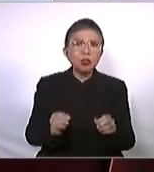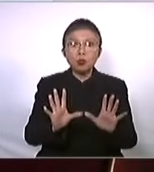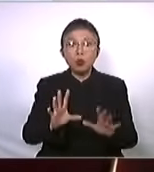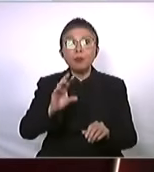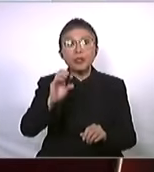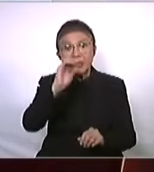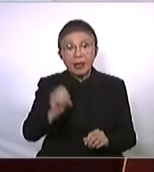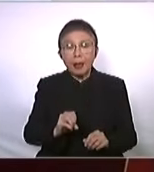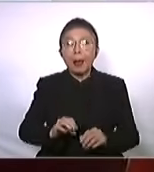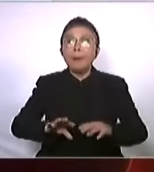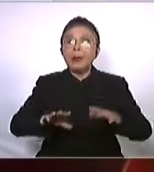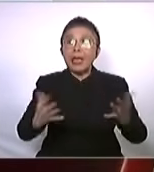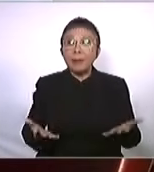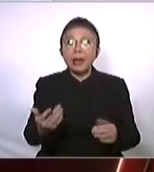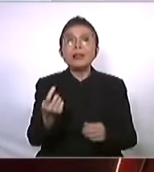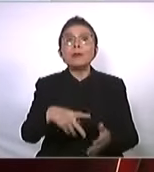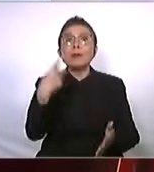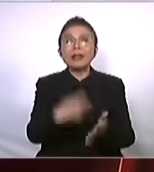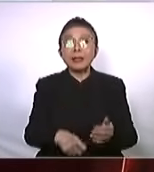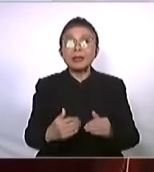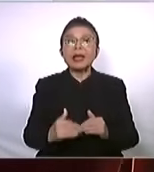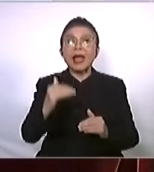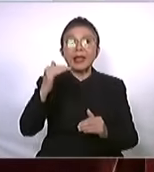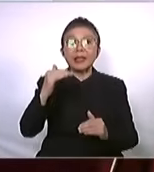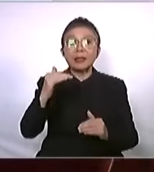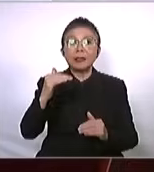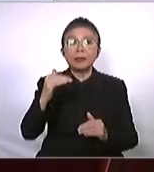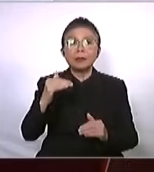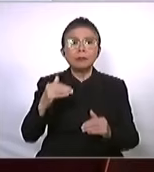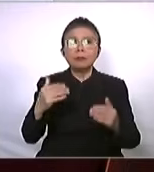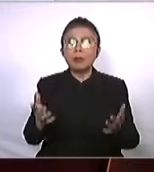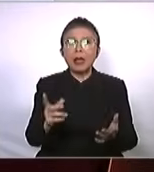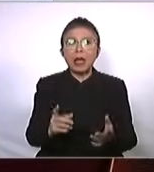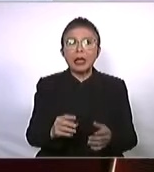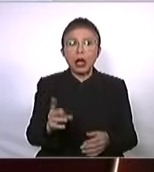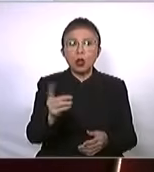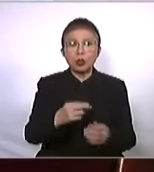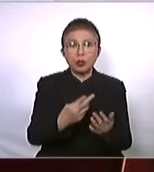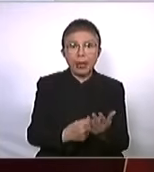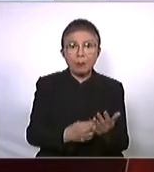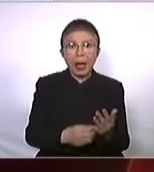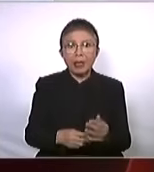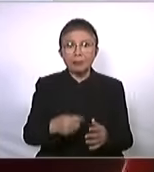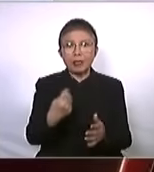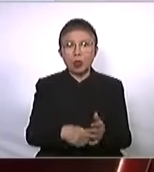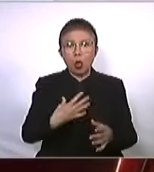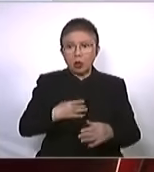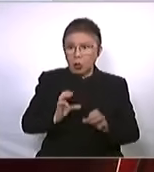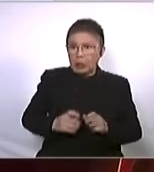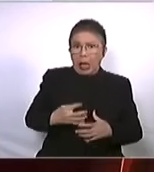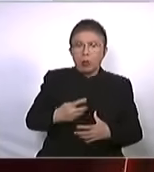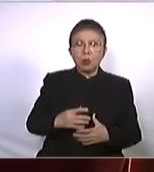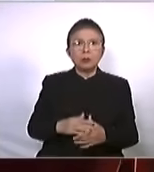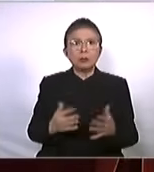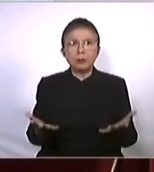Bagaimana anda mau menaikkan pajak orang mau apa namanya ee insentif pajak aja orang gak ngambil Terima kasih